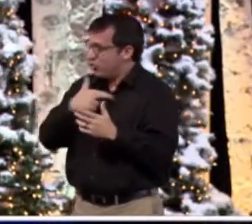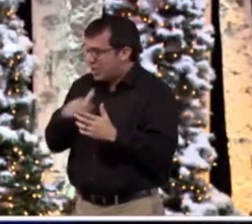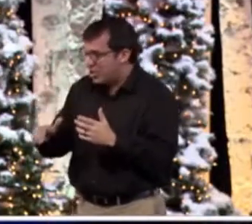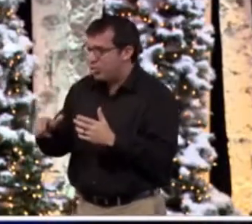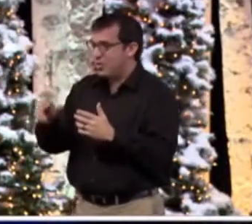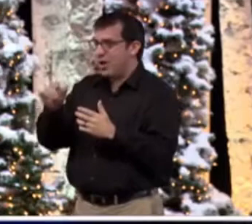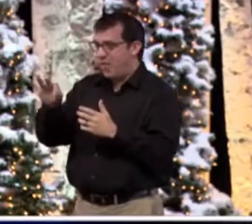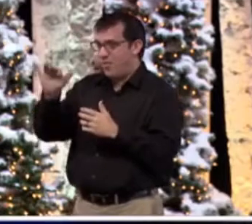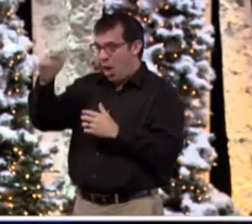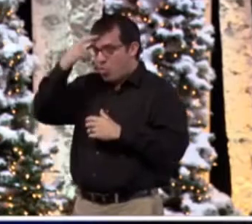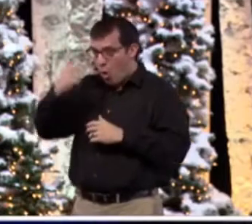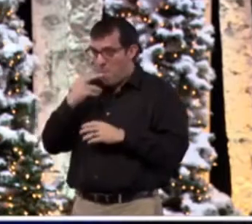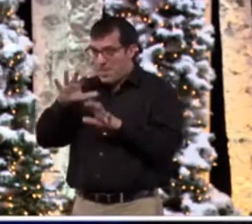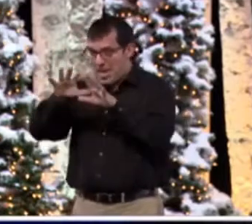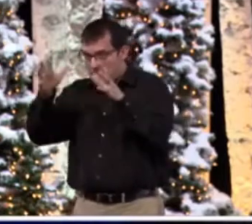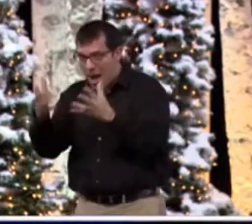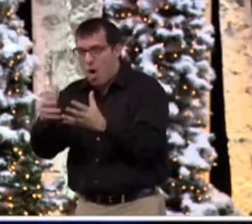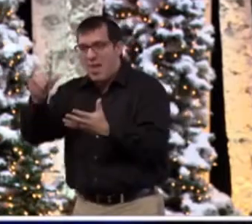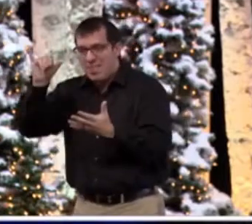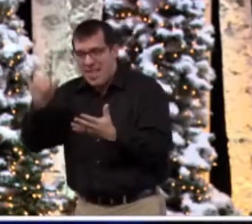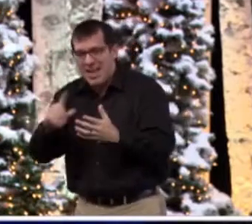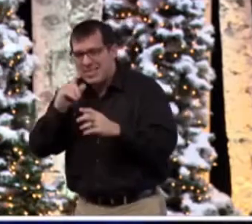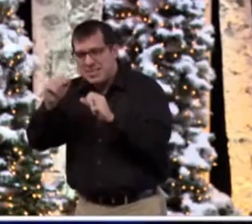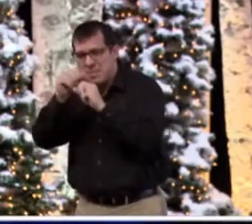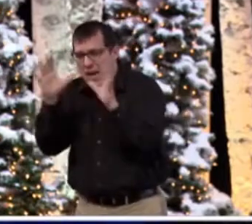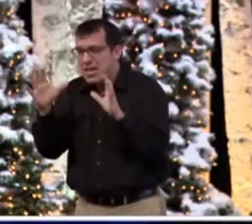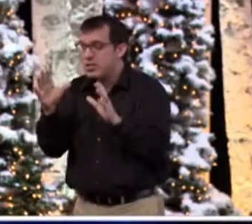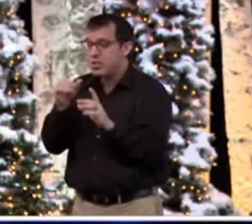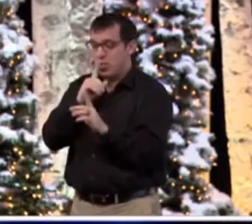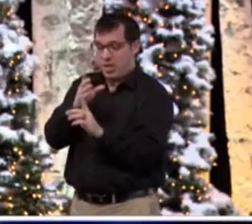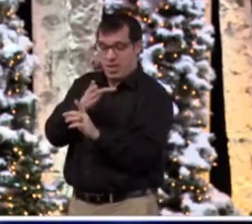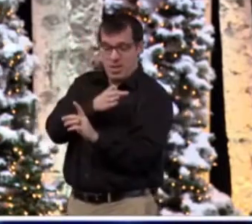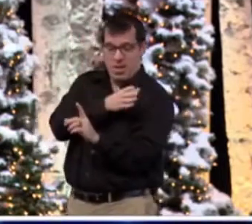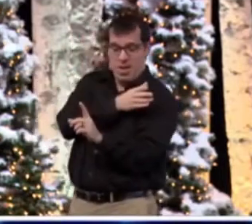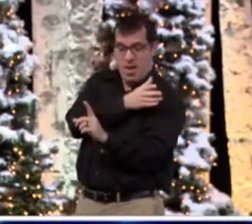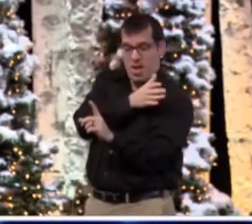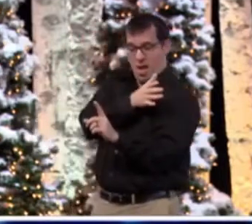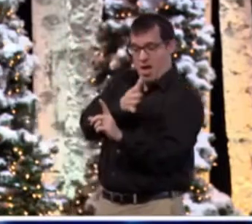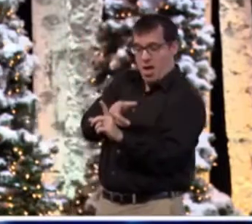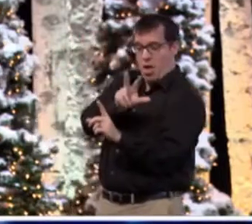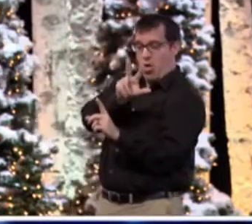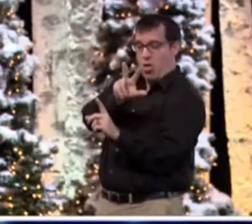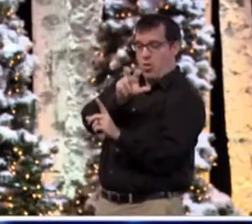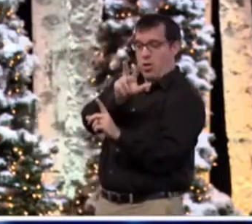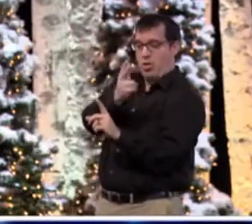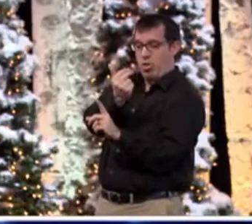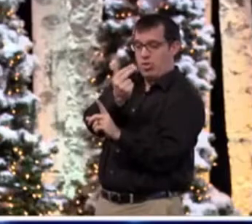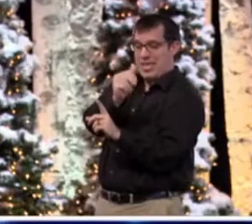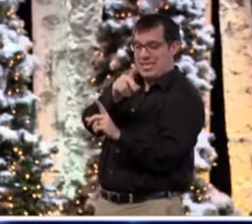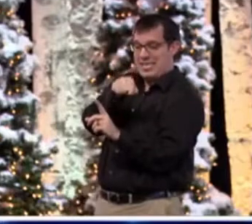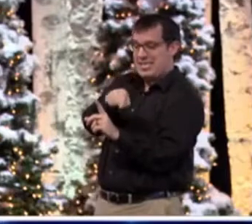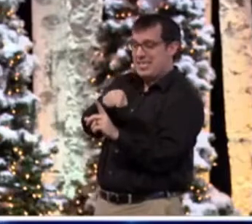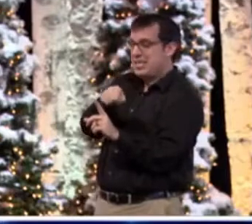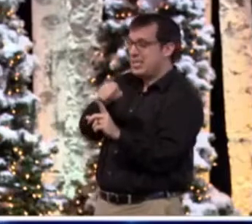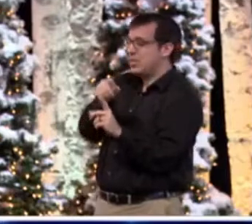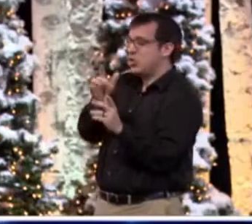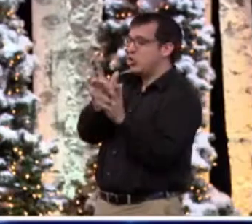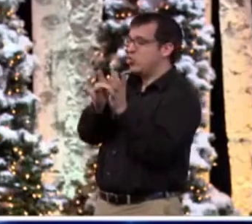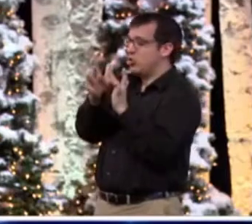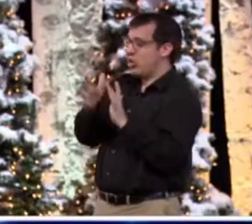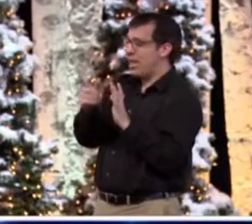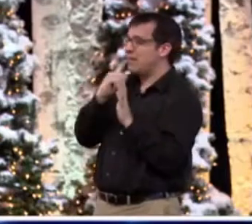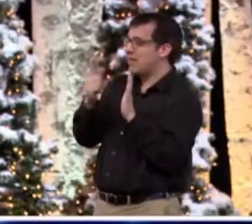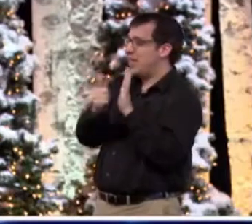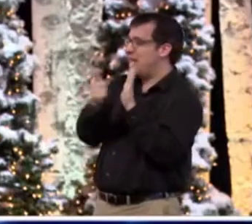छ किनकि सन् 313 क्रिस्टियन विश्वास रोमी साम्राज्यमा गैर कानुनी मानिन्थ्यो। यदि